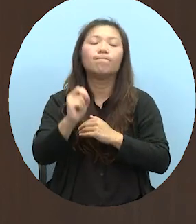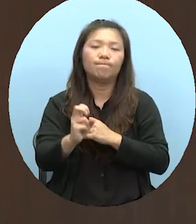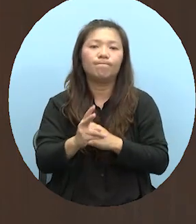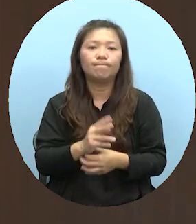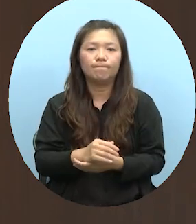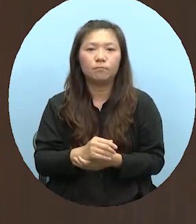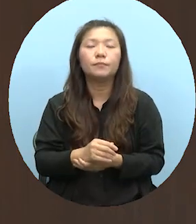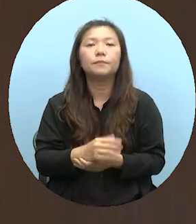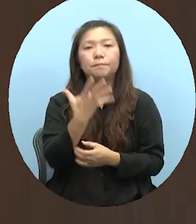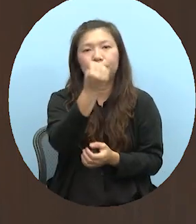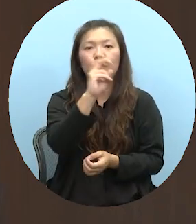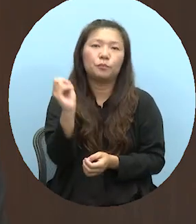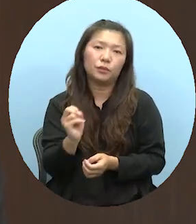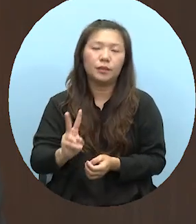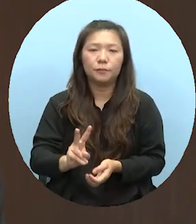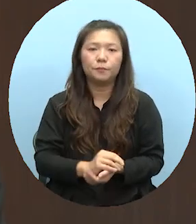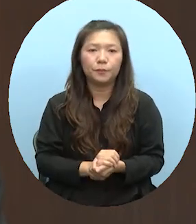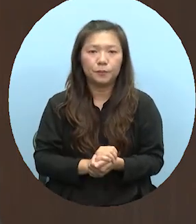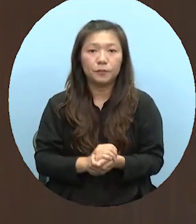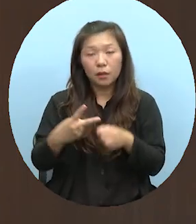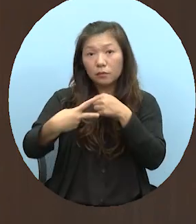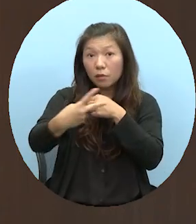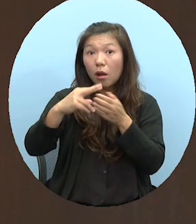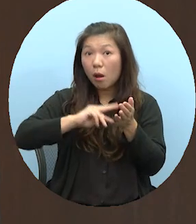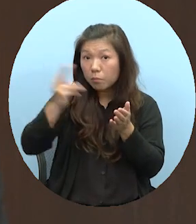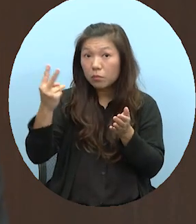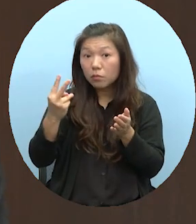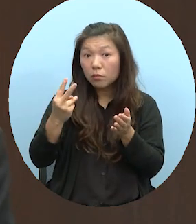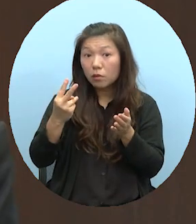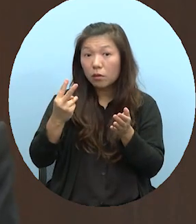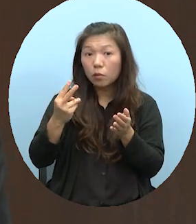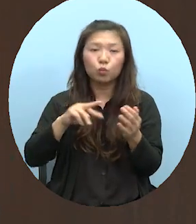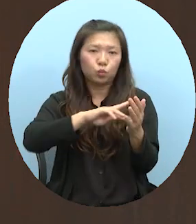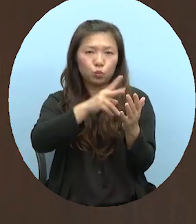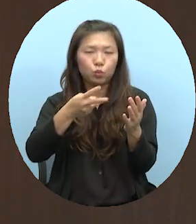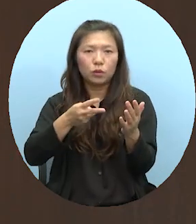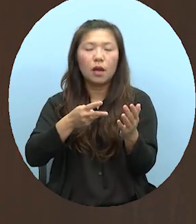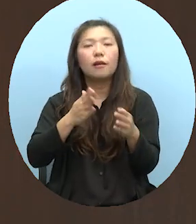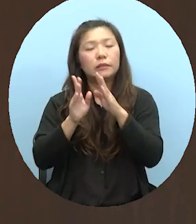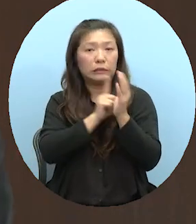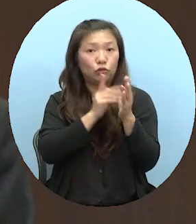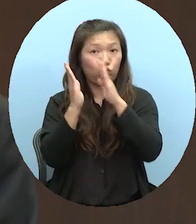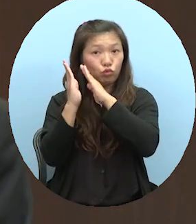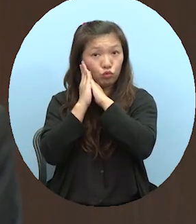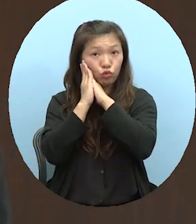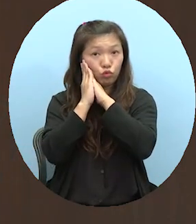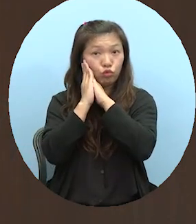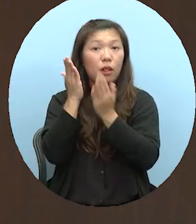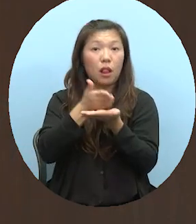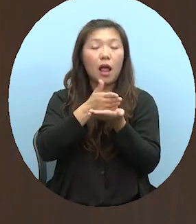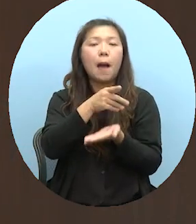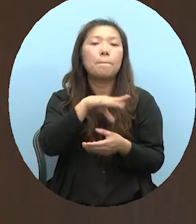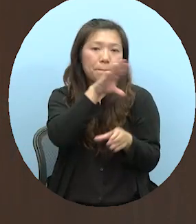變，都係50%嘅。咁第二項嘅修訂呢，就係調整非住宅物業，即係包括寫字樓